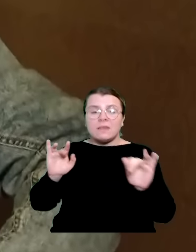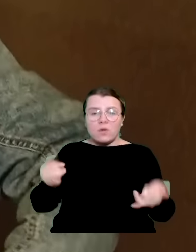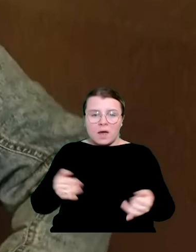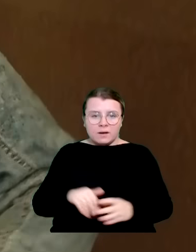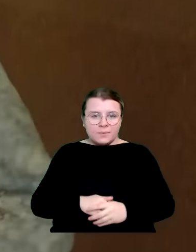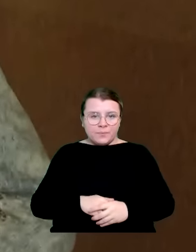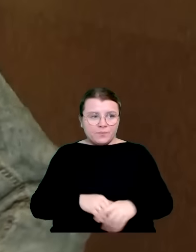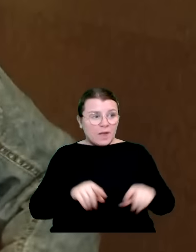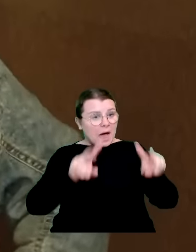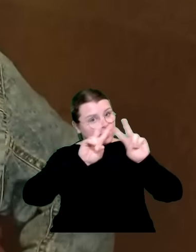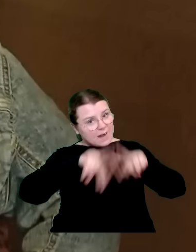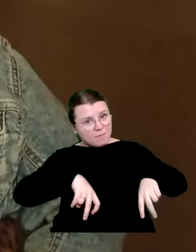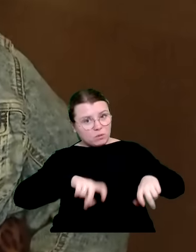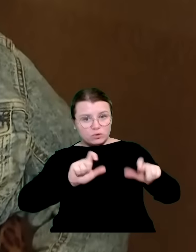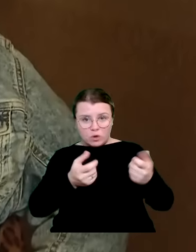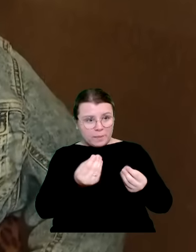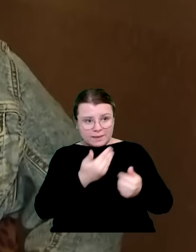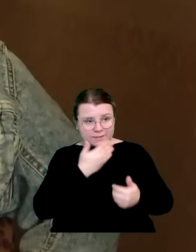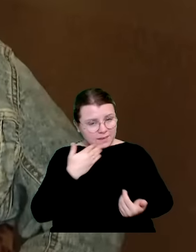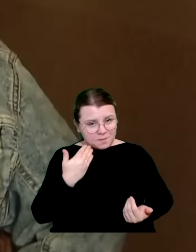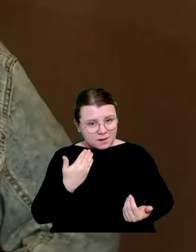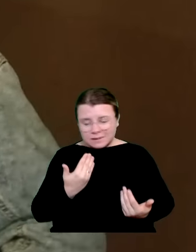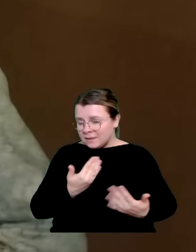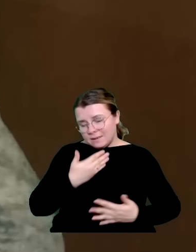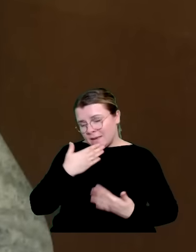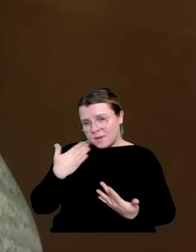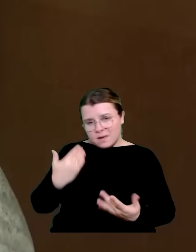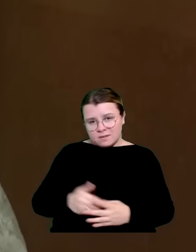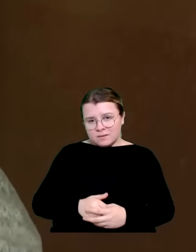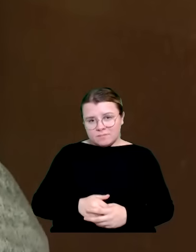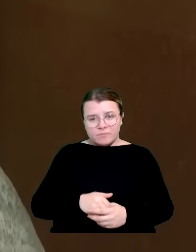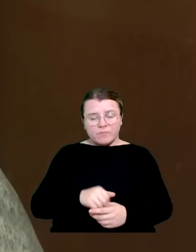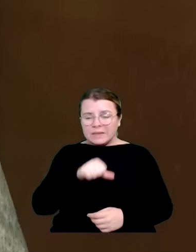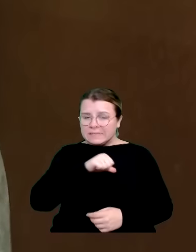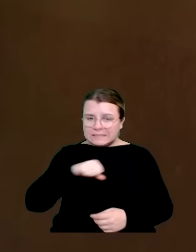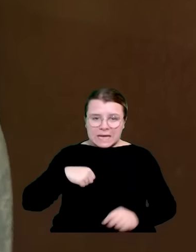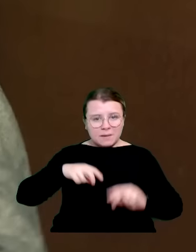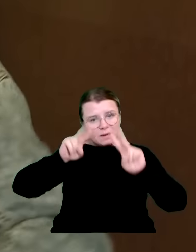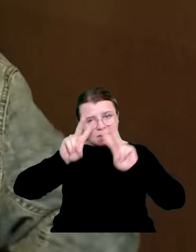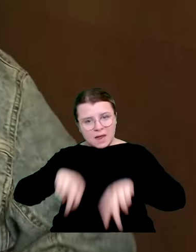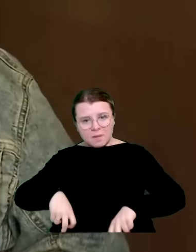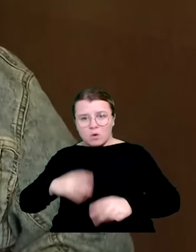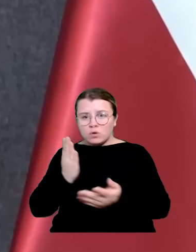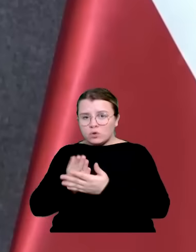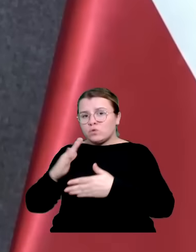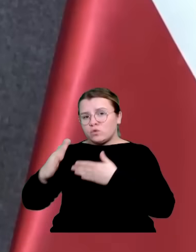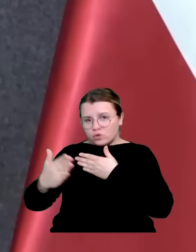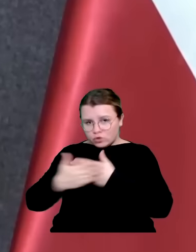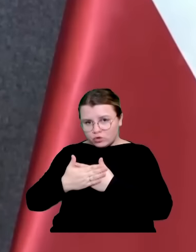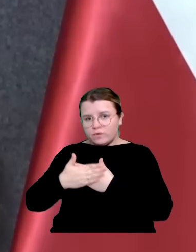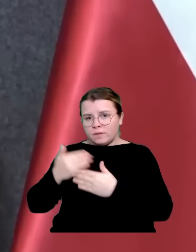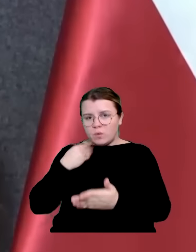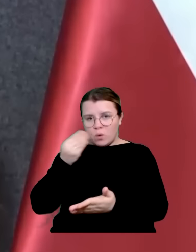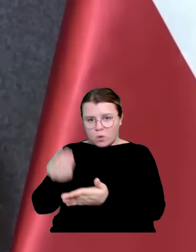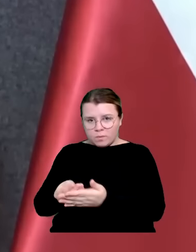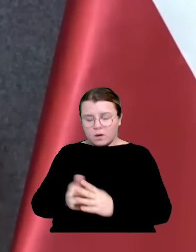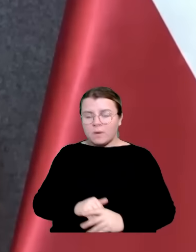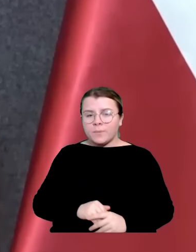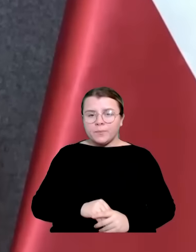to też jeszcze nie ma pani pieniędzy? Nie. Sami remontujemy w własnym zakresie, o dziwo już kupiamy, by w sobotę wymieniać. Środków na